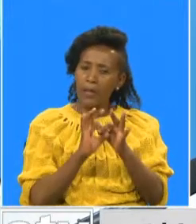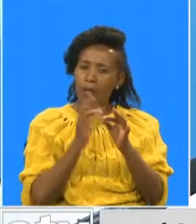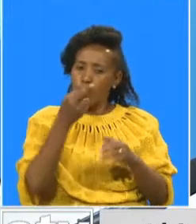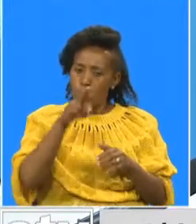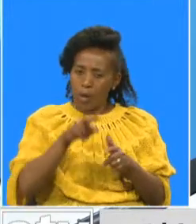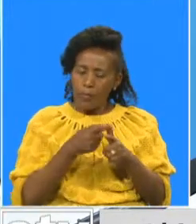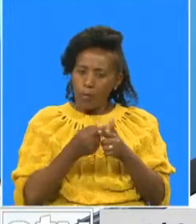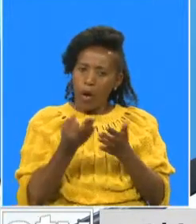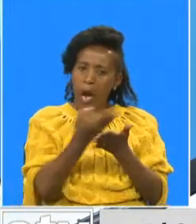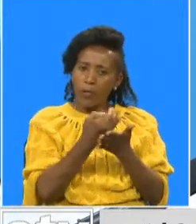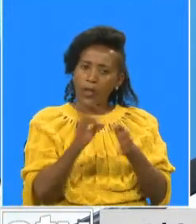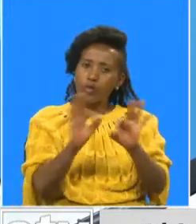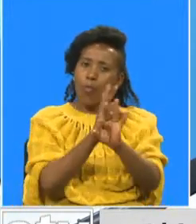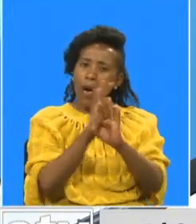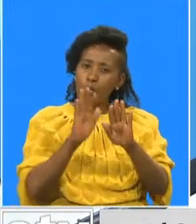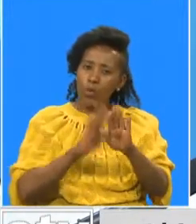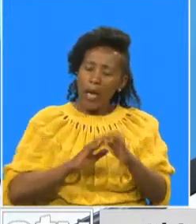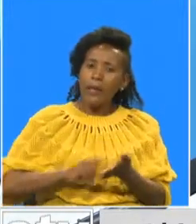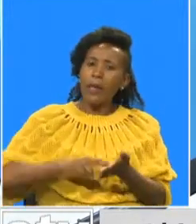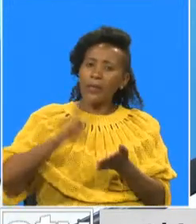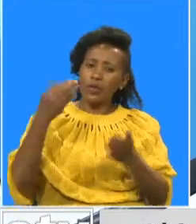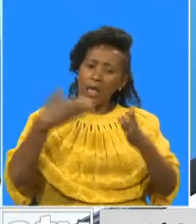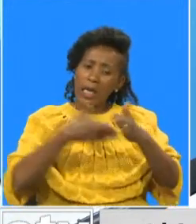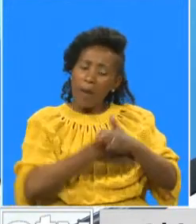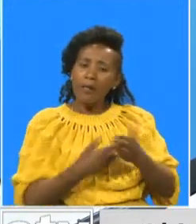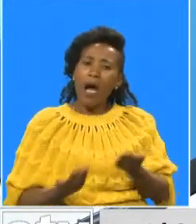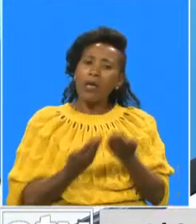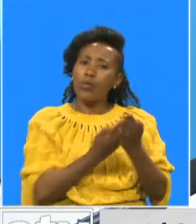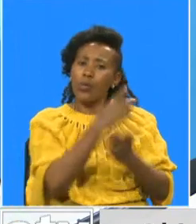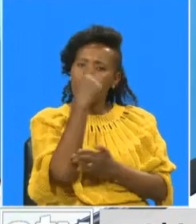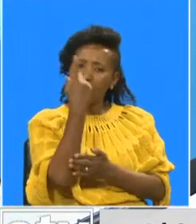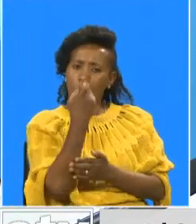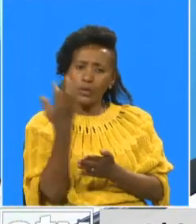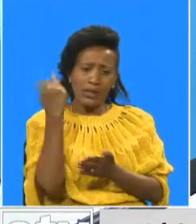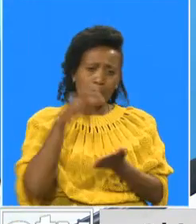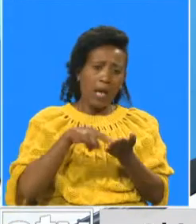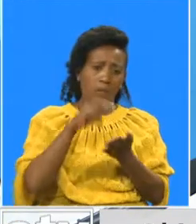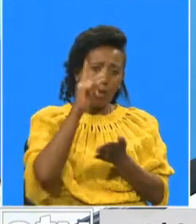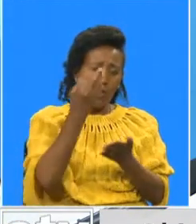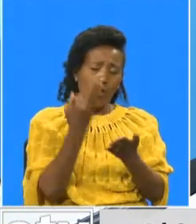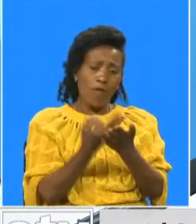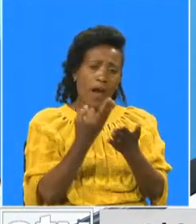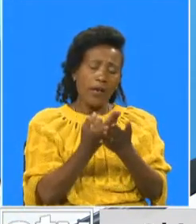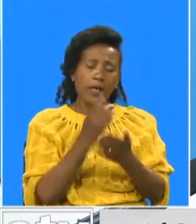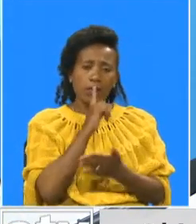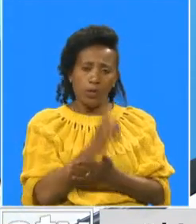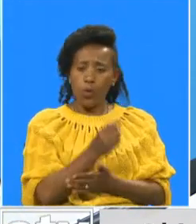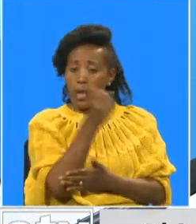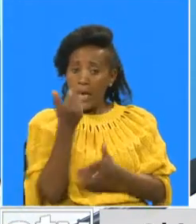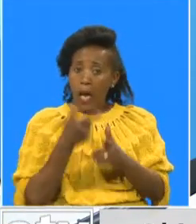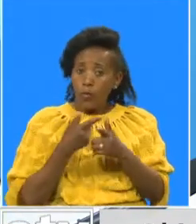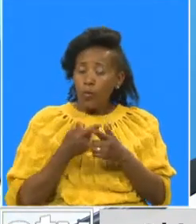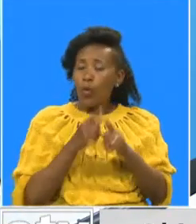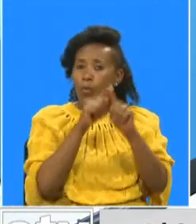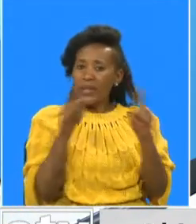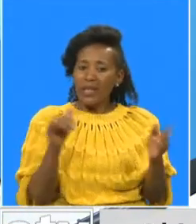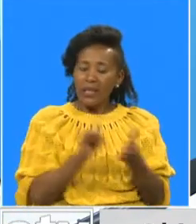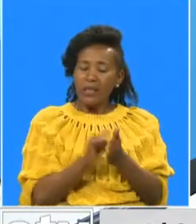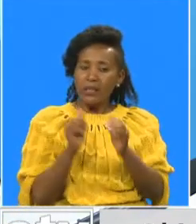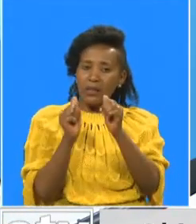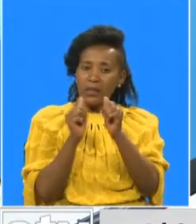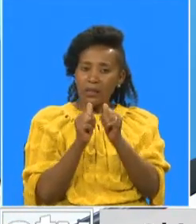ወይም በአምራች ኩባንያዎቹ ላይ የሚነሱ የግብዓት አቅርቦት ጥያቄዎችን ቅድም ያነሱት አንዱ ፋይናንስ ነው። ሌላው ደግሞ በተለይም